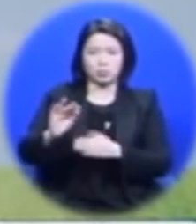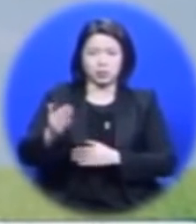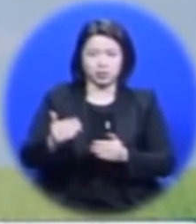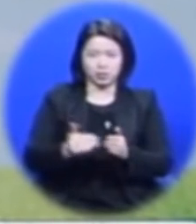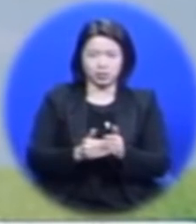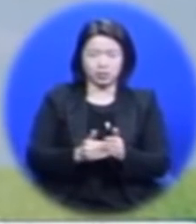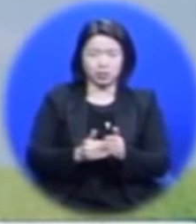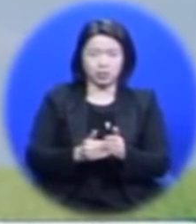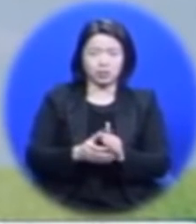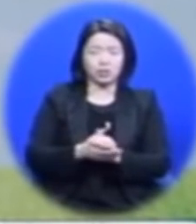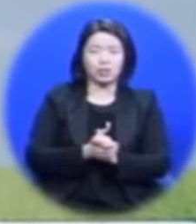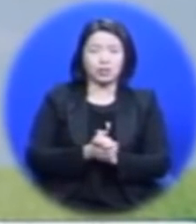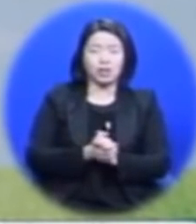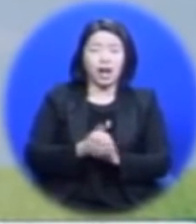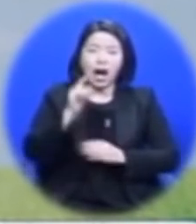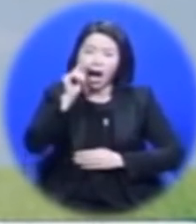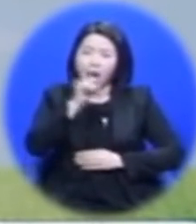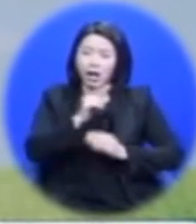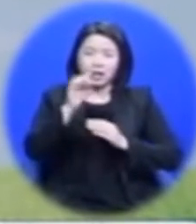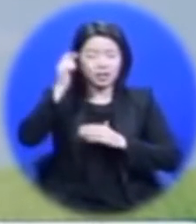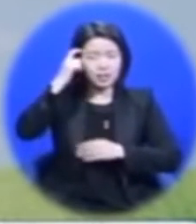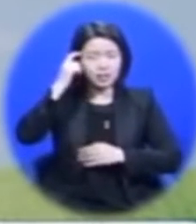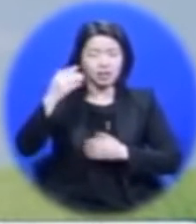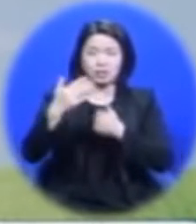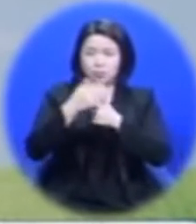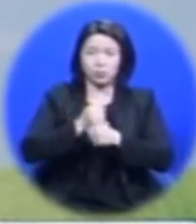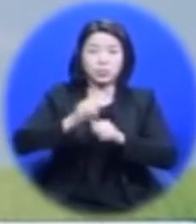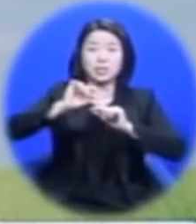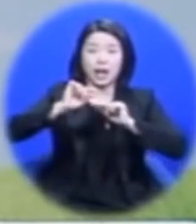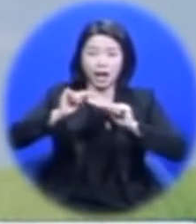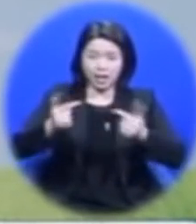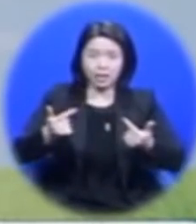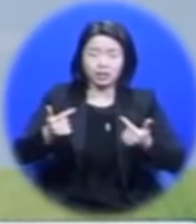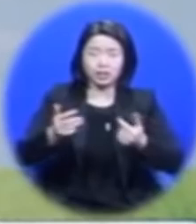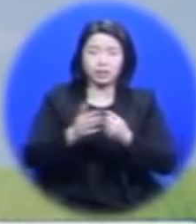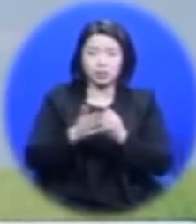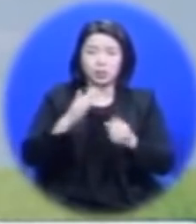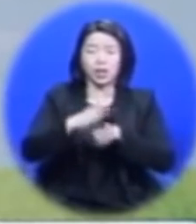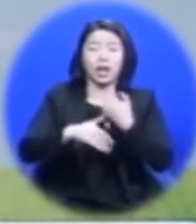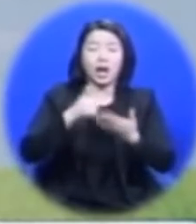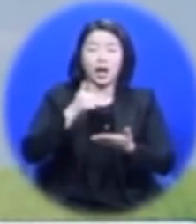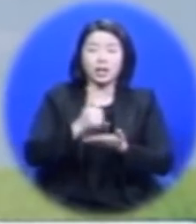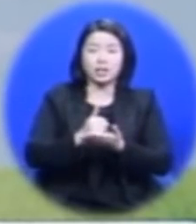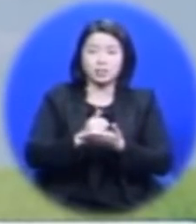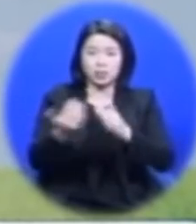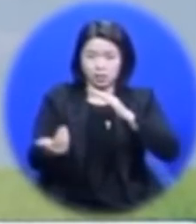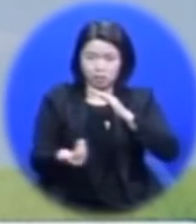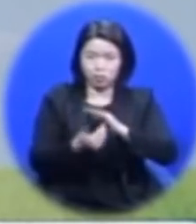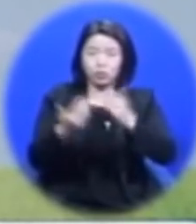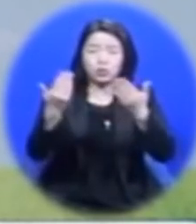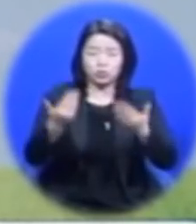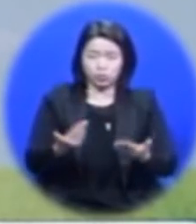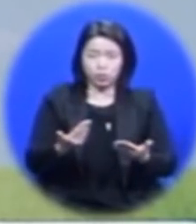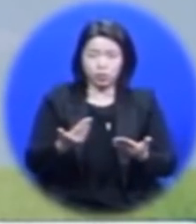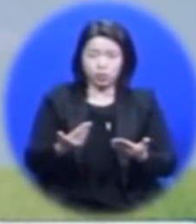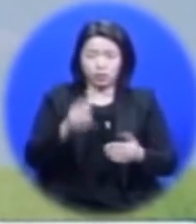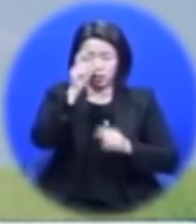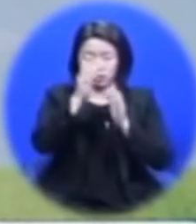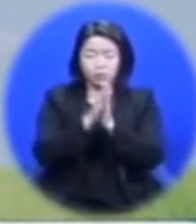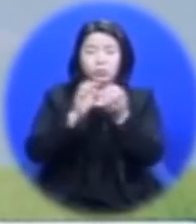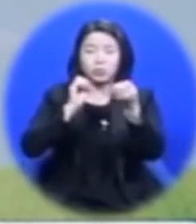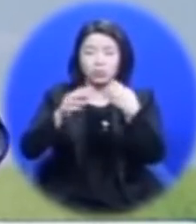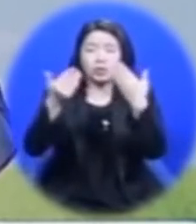마음. 악한 생각을 품지 않았더니 하나님이 이루어주셨다는, 기도에 응답해